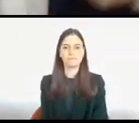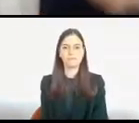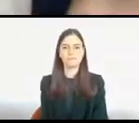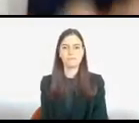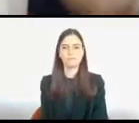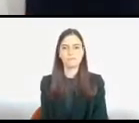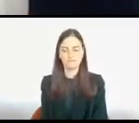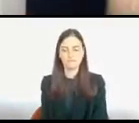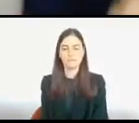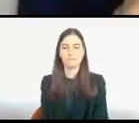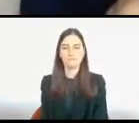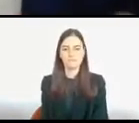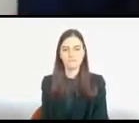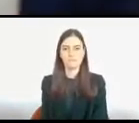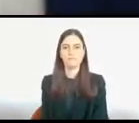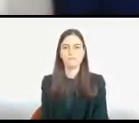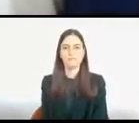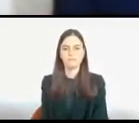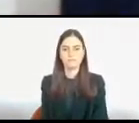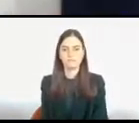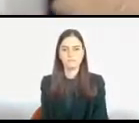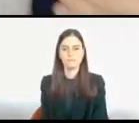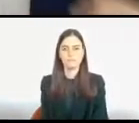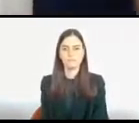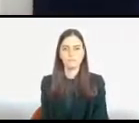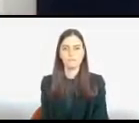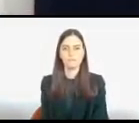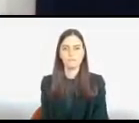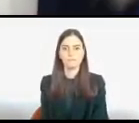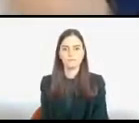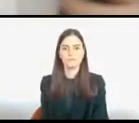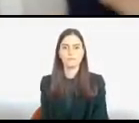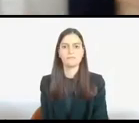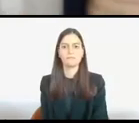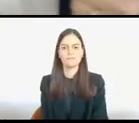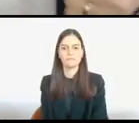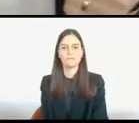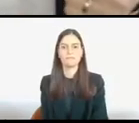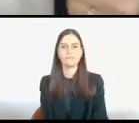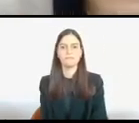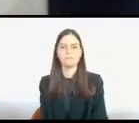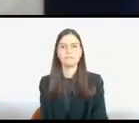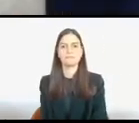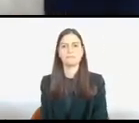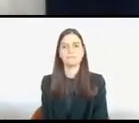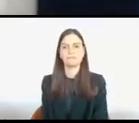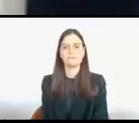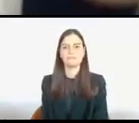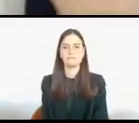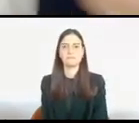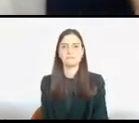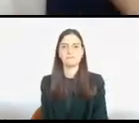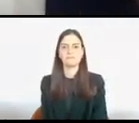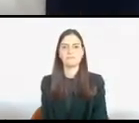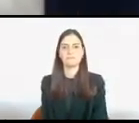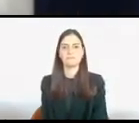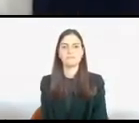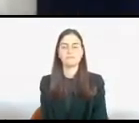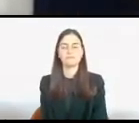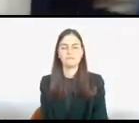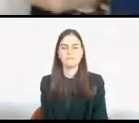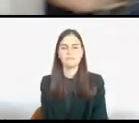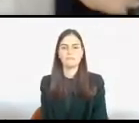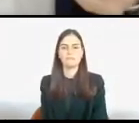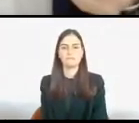trimestres encore à acquérir ou déjà acquis, l'âge de la personne concernée, son revenu ou encore